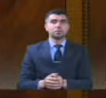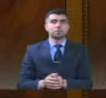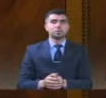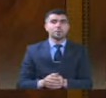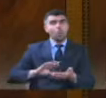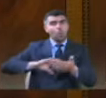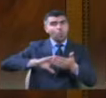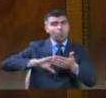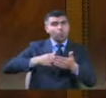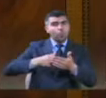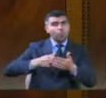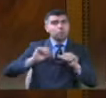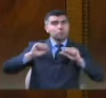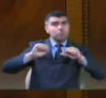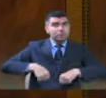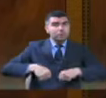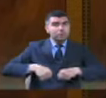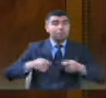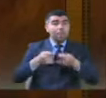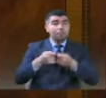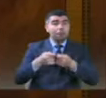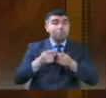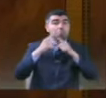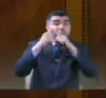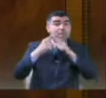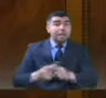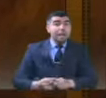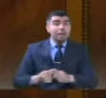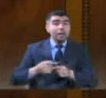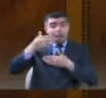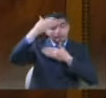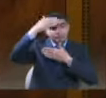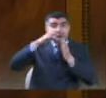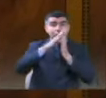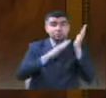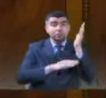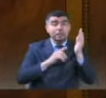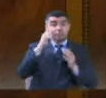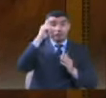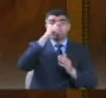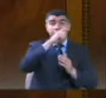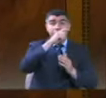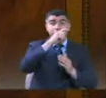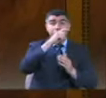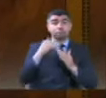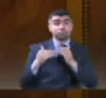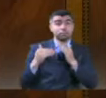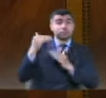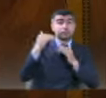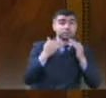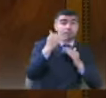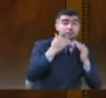الذي يحمل التزامات جد مكلفة ويستجيب لمطالب عديدة ناهيك عن التزامات